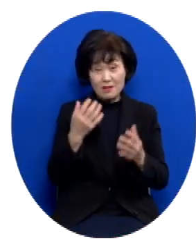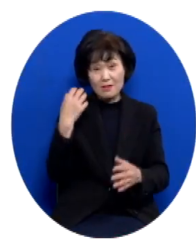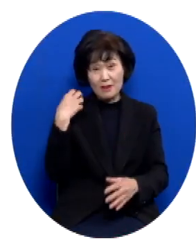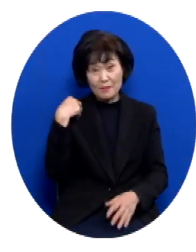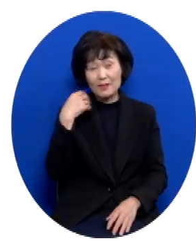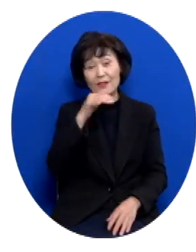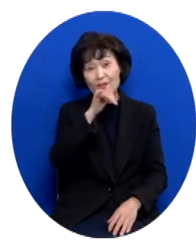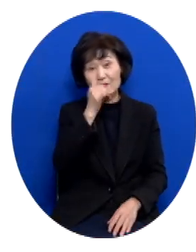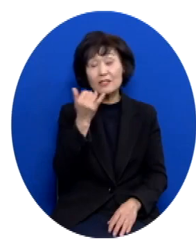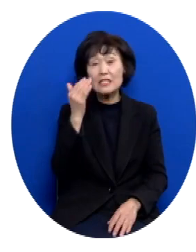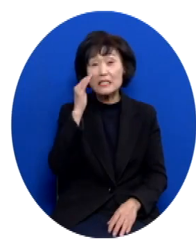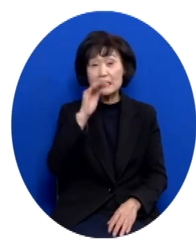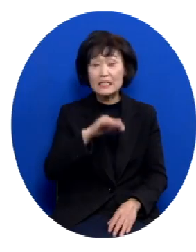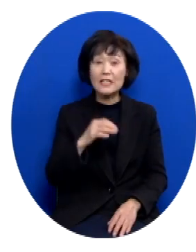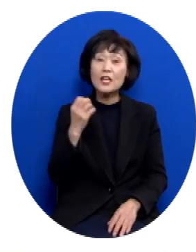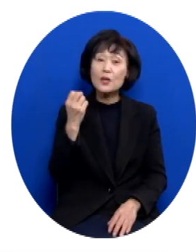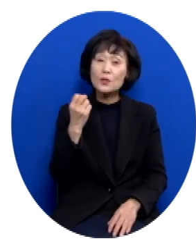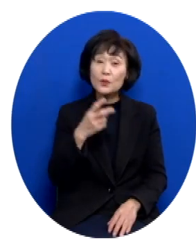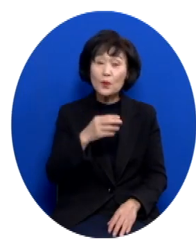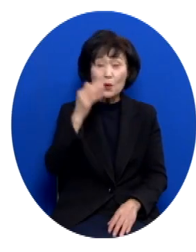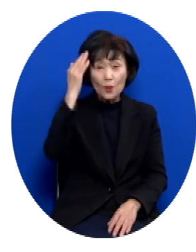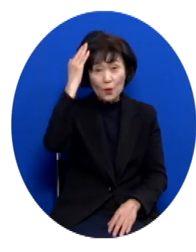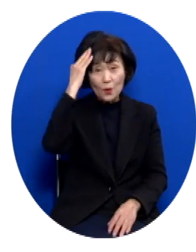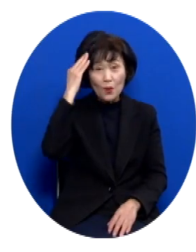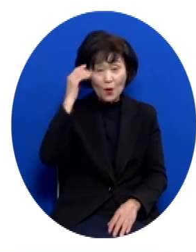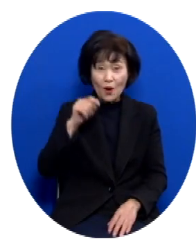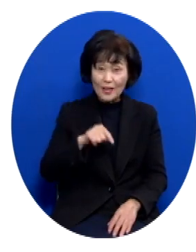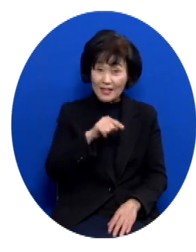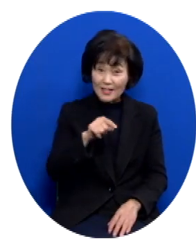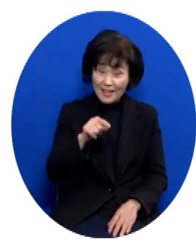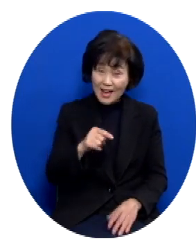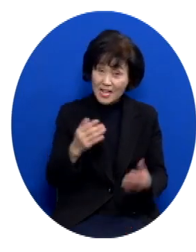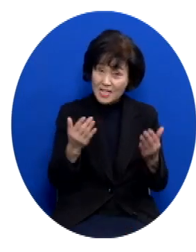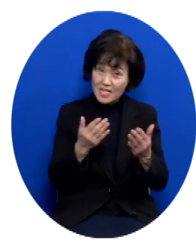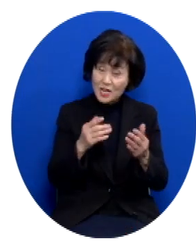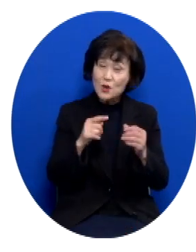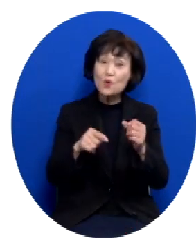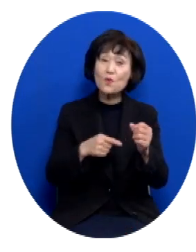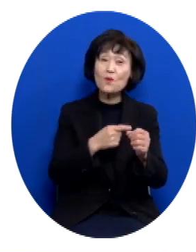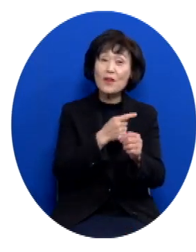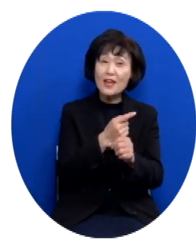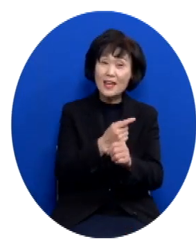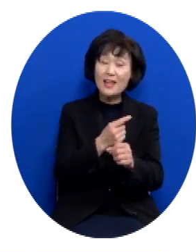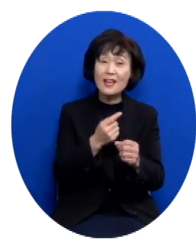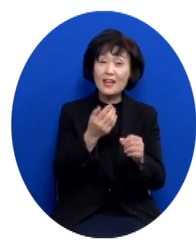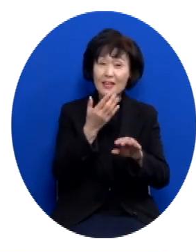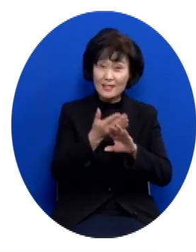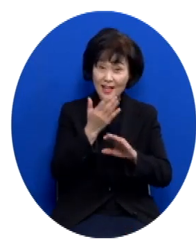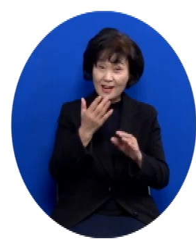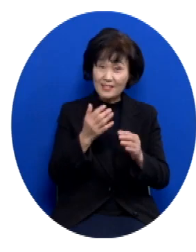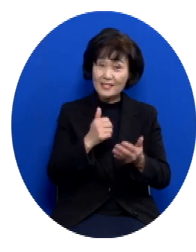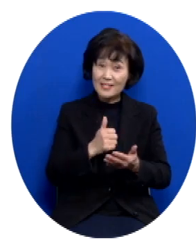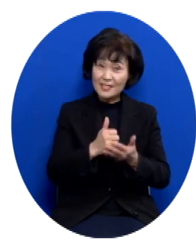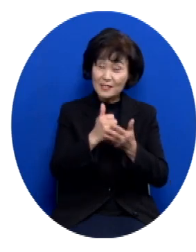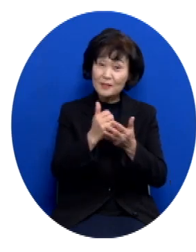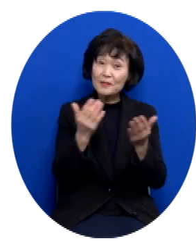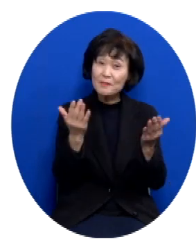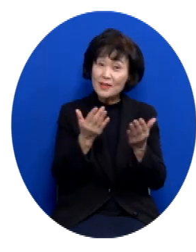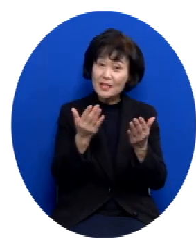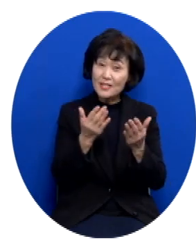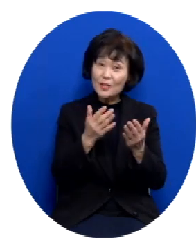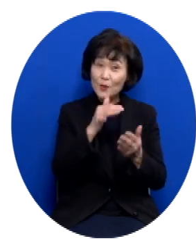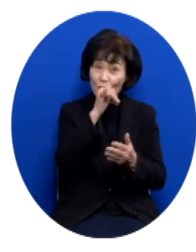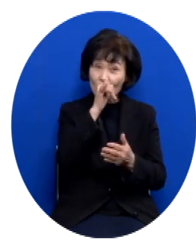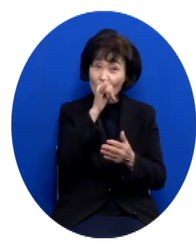해왔지만 또 연탄 사역 말고 또 다른 어떤 또 이 나눔 섬김의 사역을 하고 있는 걸로 알고